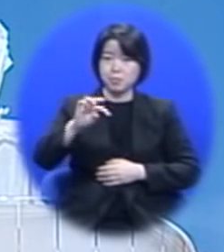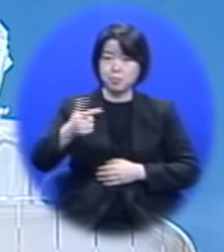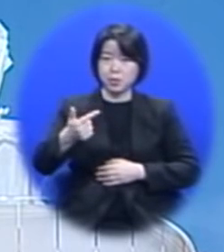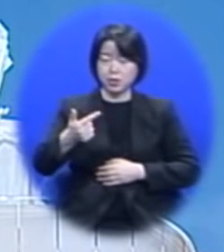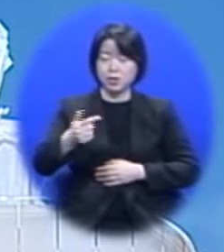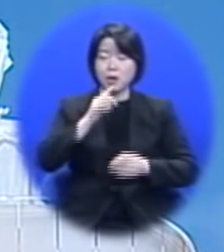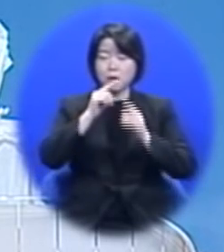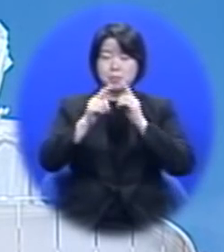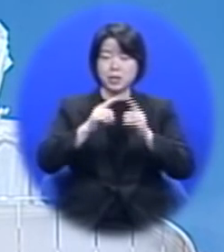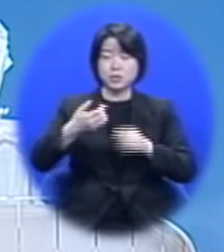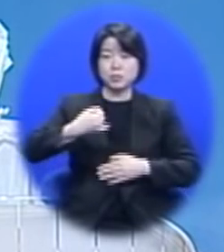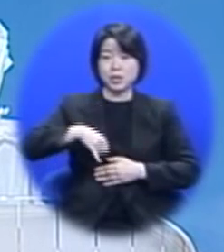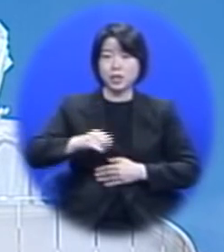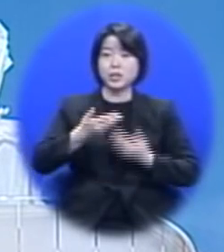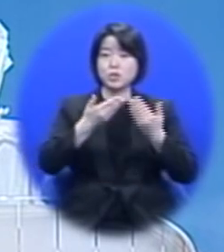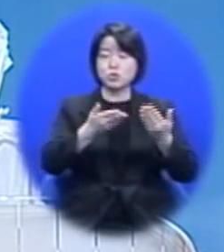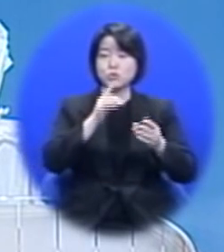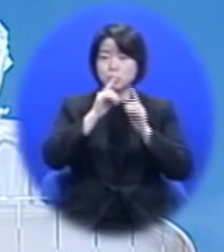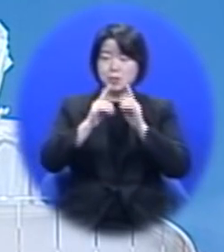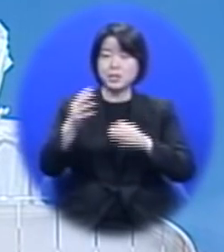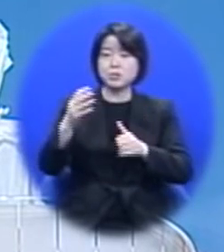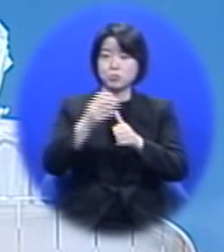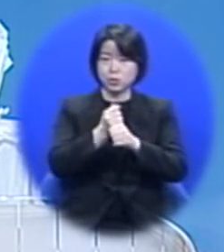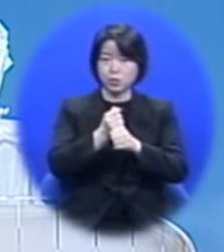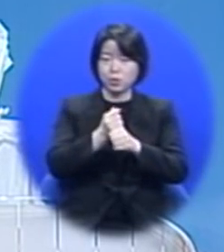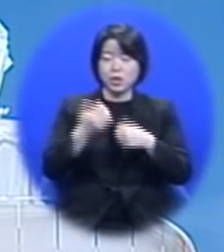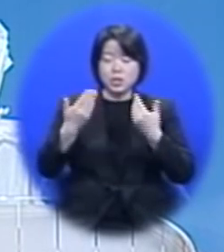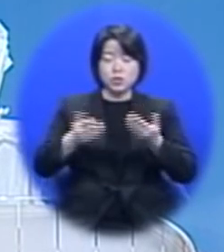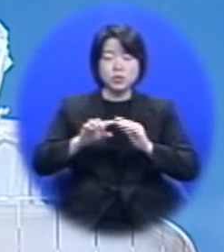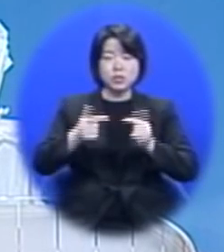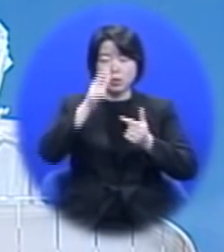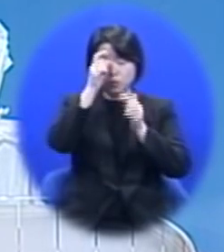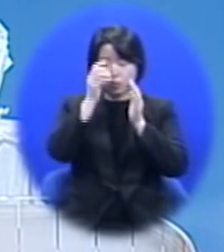주신 말씀으로 붙들고 쉬지 않고 기도했습니다.